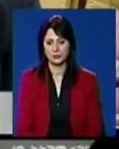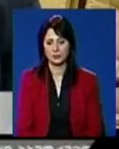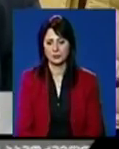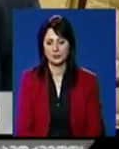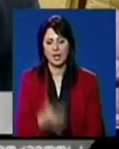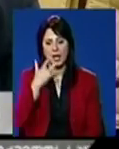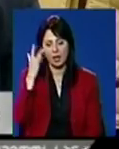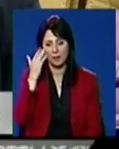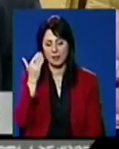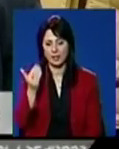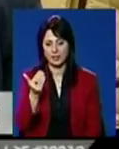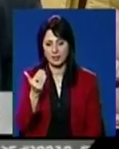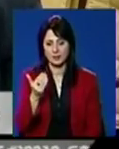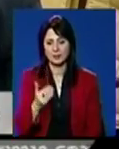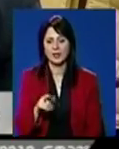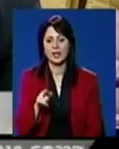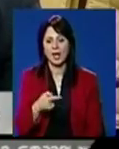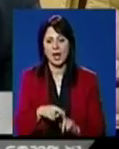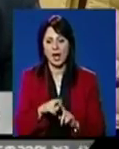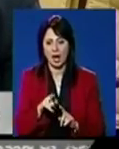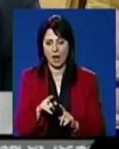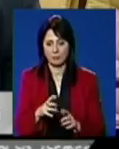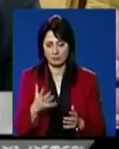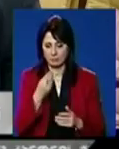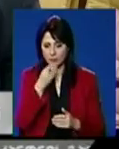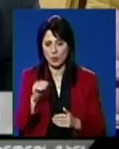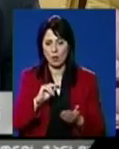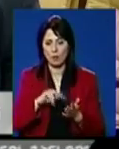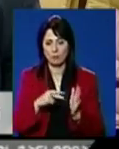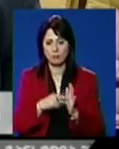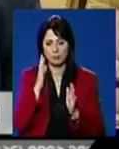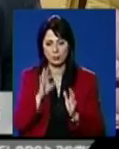ამერიკის შეერთებული შტატების მხრიდან ამ ამბიციური პროგრამის განხორციელების კუთხით.